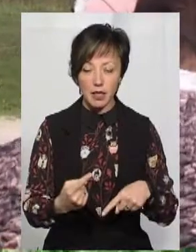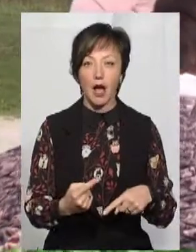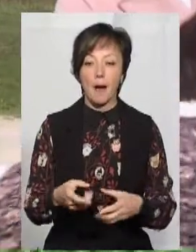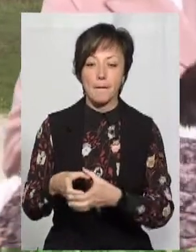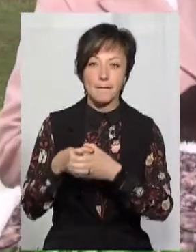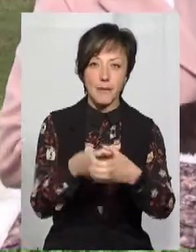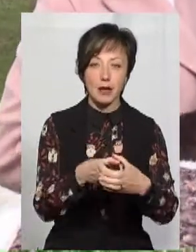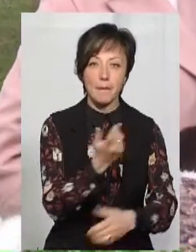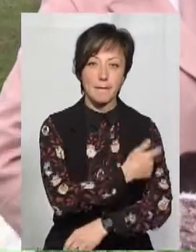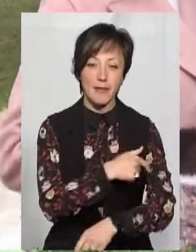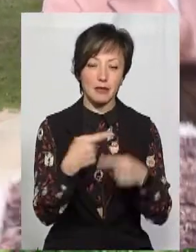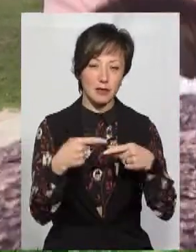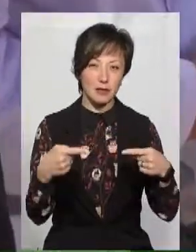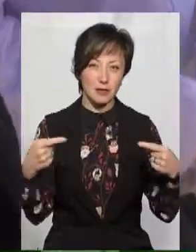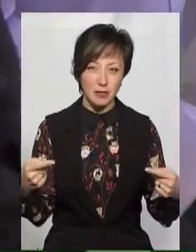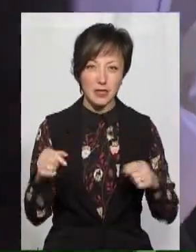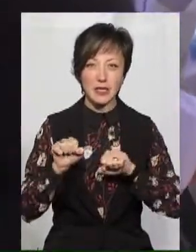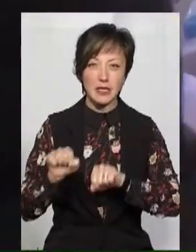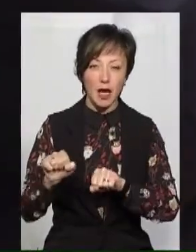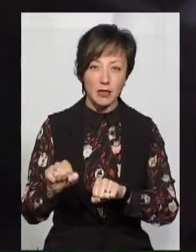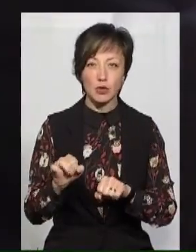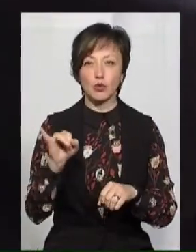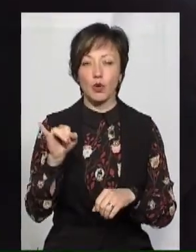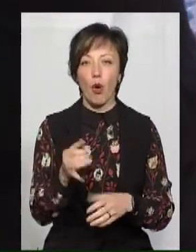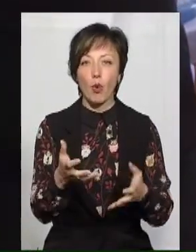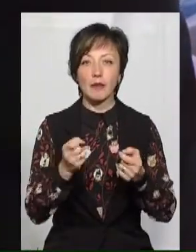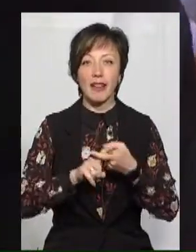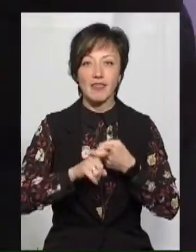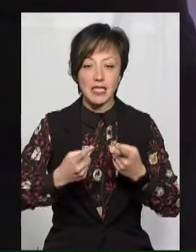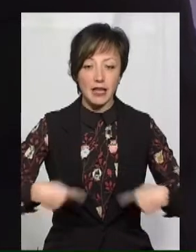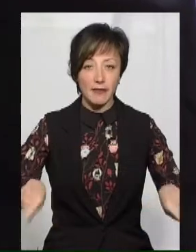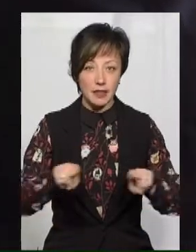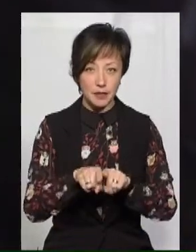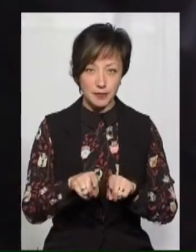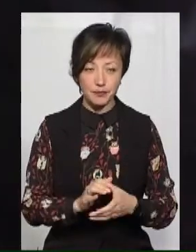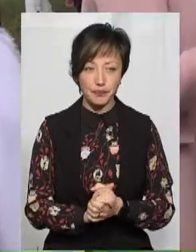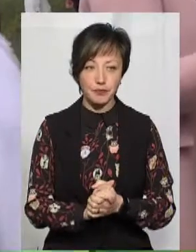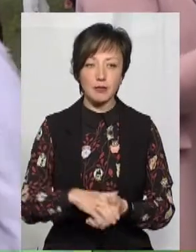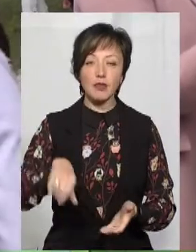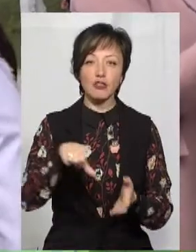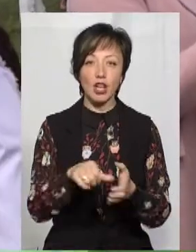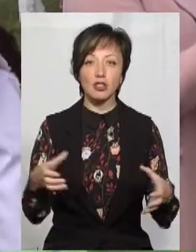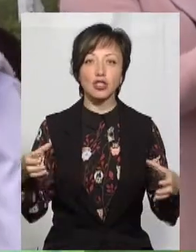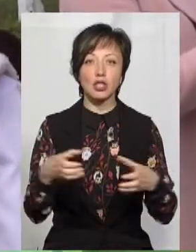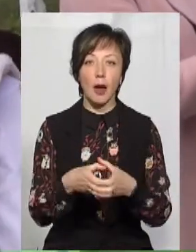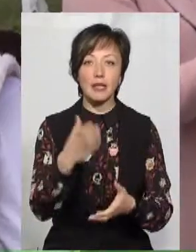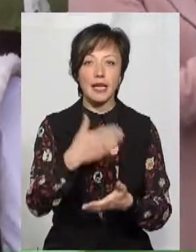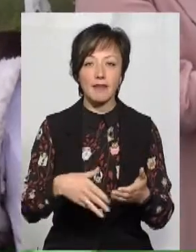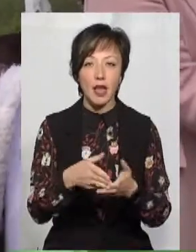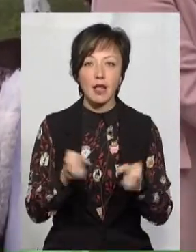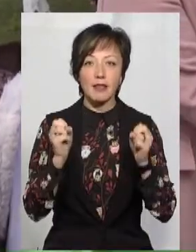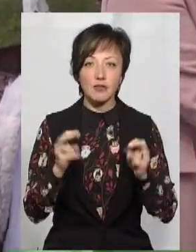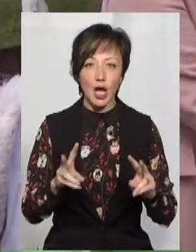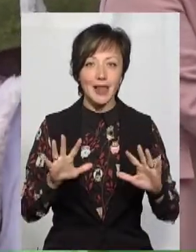партію медобладнання та засобів індивідуального захисту отримало інфекційне відділення лікарні. Член оперативного штабу з ліквідації надзвичайної ситуації